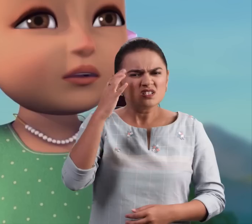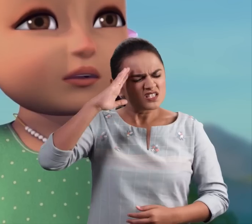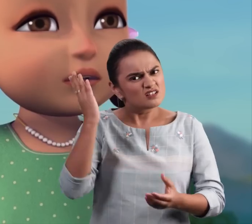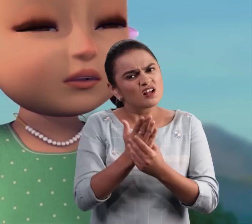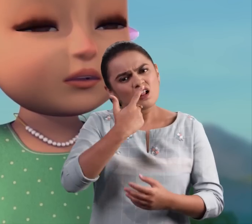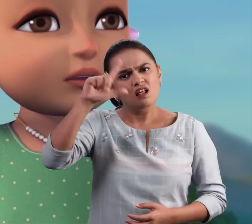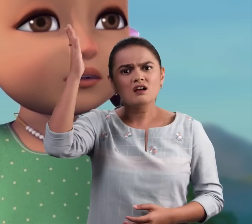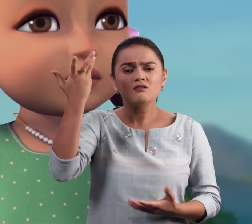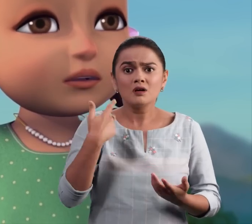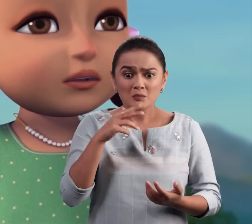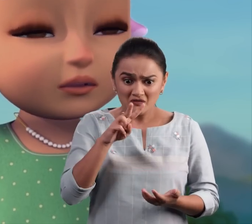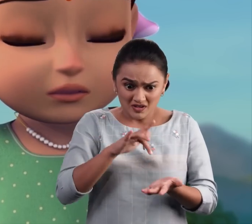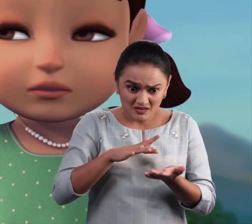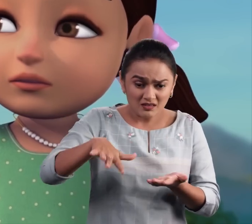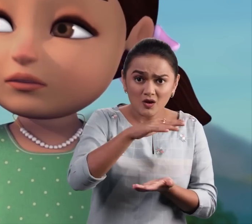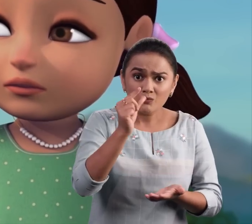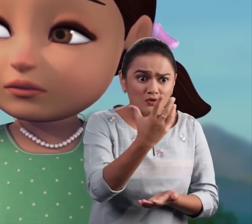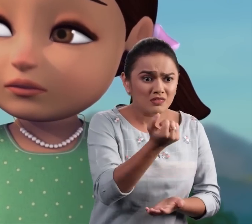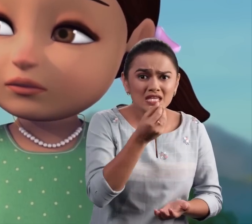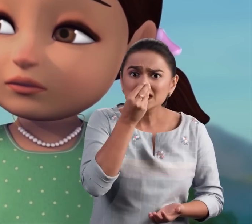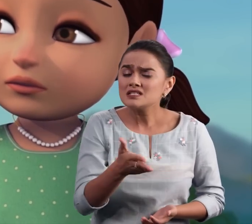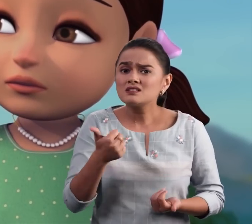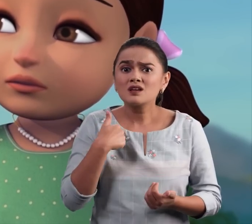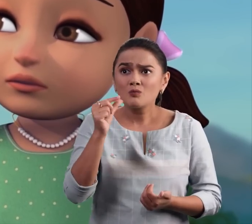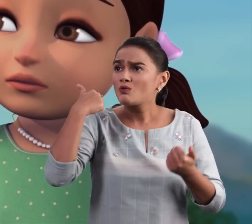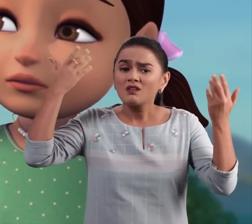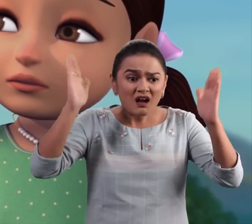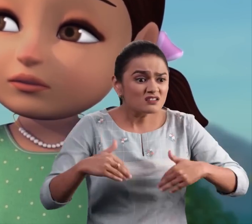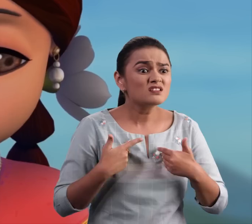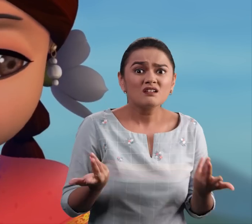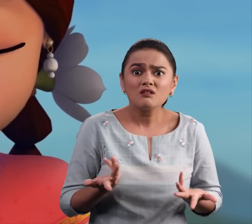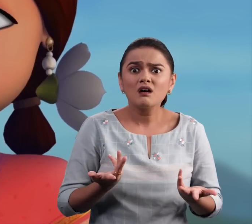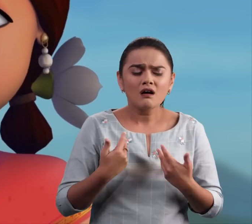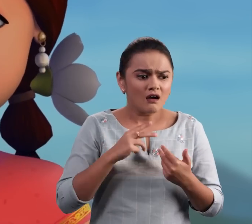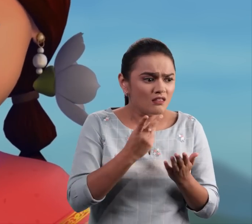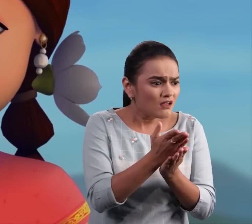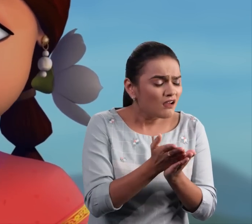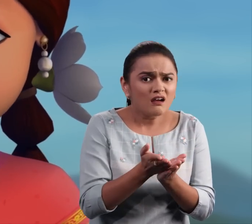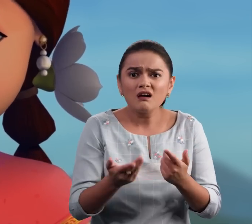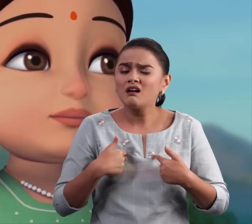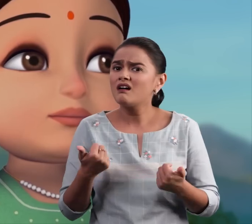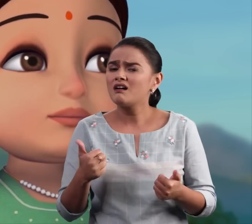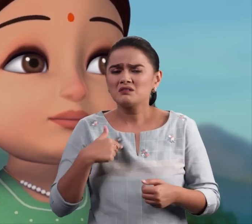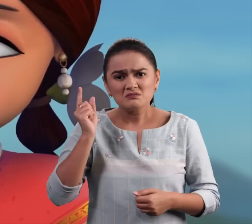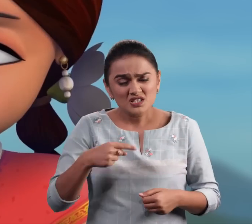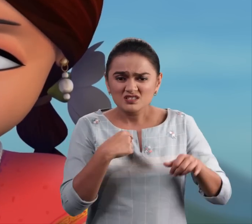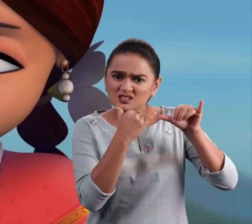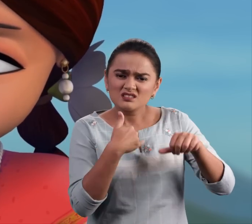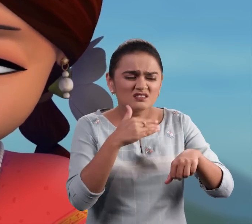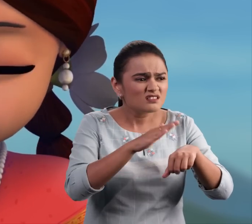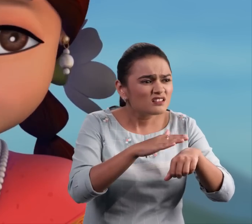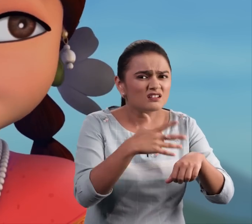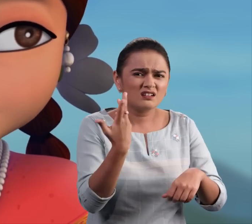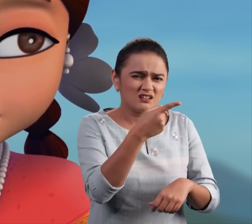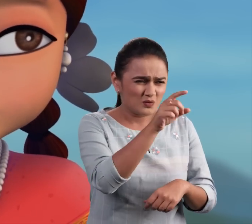करेंगी। परंतु वृंदावन में मोती मिलना इतना सरल नहीं है। हम कहाँ से लाएंगे? हमारे पास और कोई चारा नहीं। हमें कृष्ण से